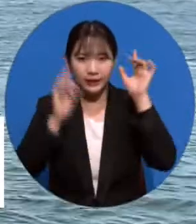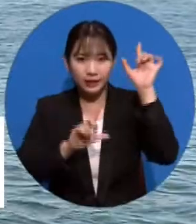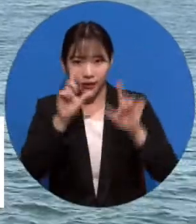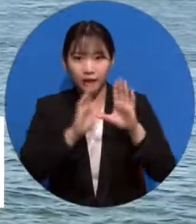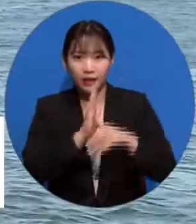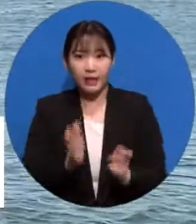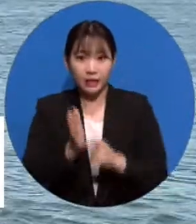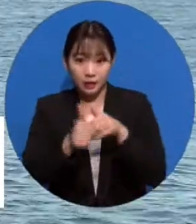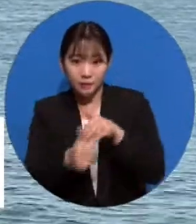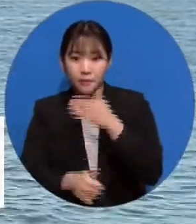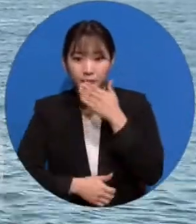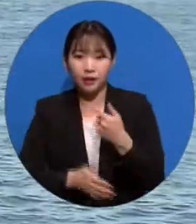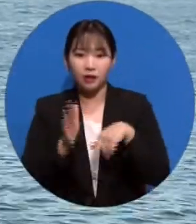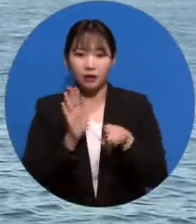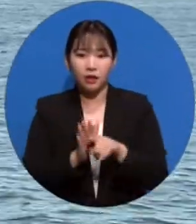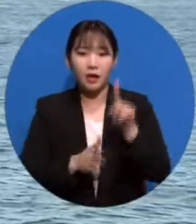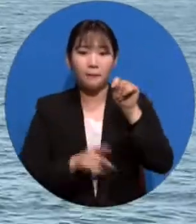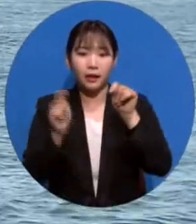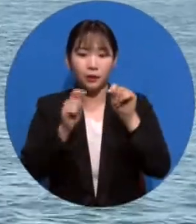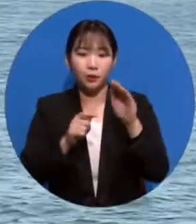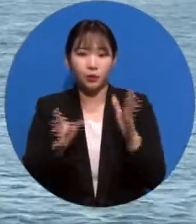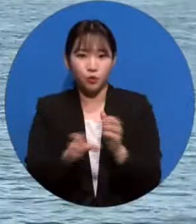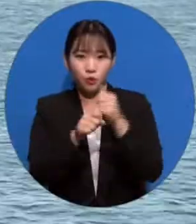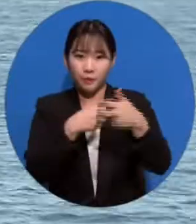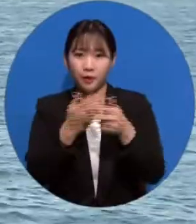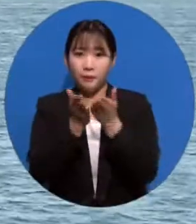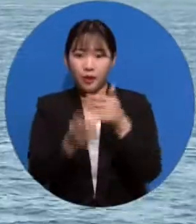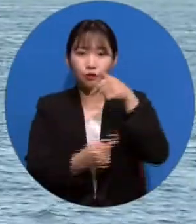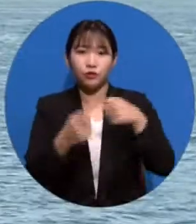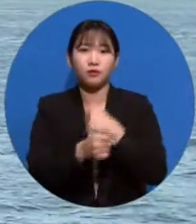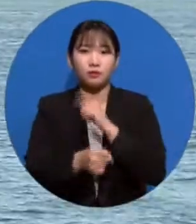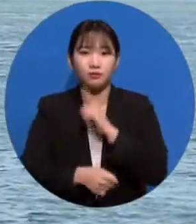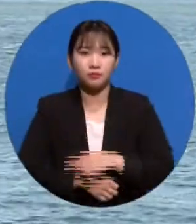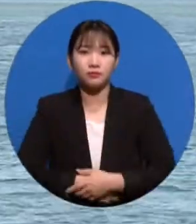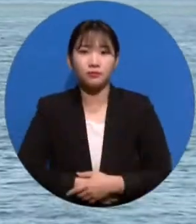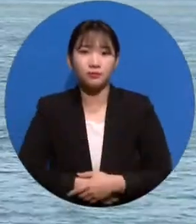상황에서 긴급 대응할 수 있도록 만톤급 종합병원선을 운영하는 겁니다.